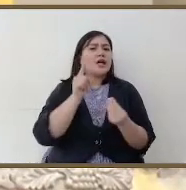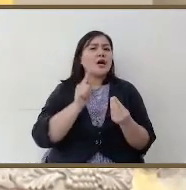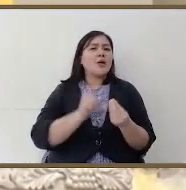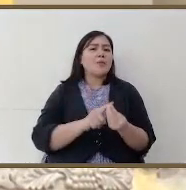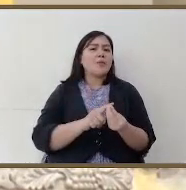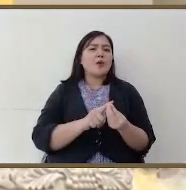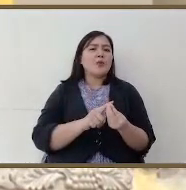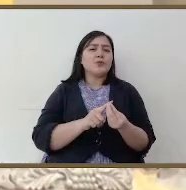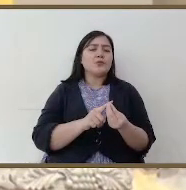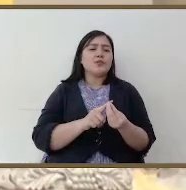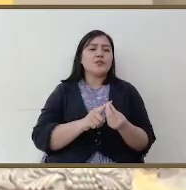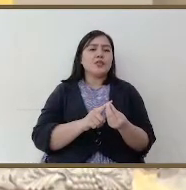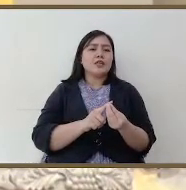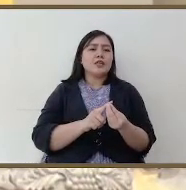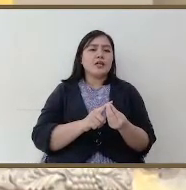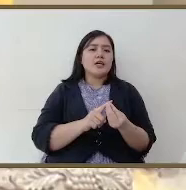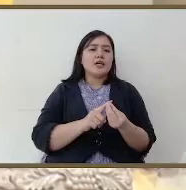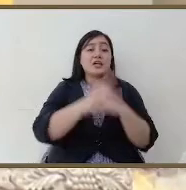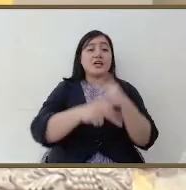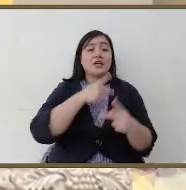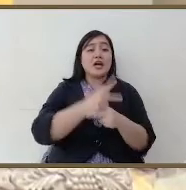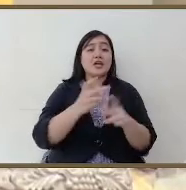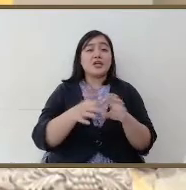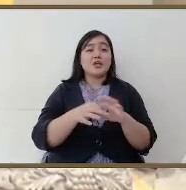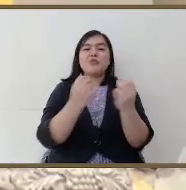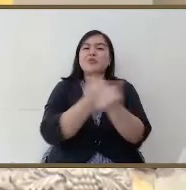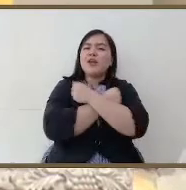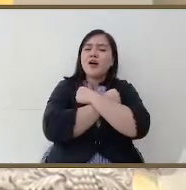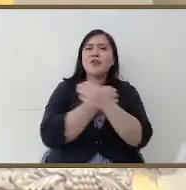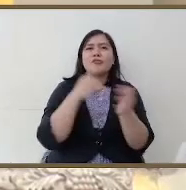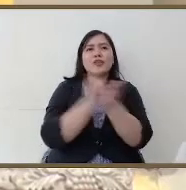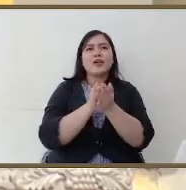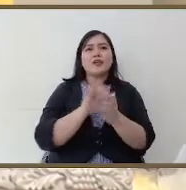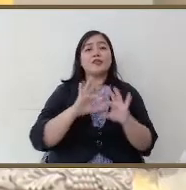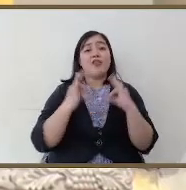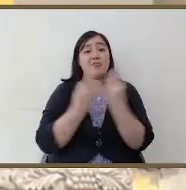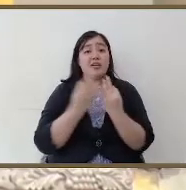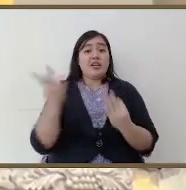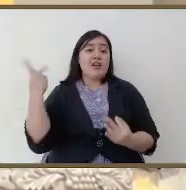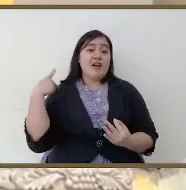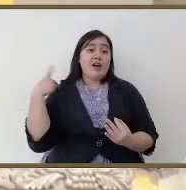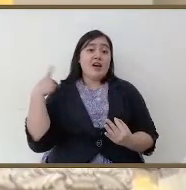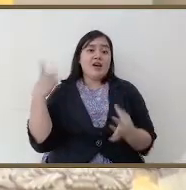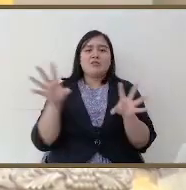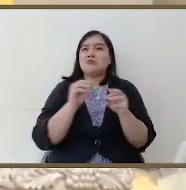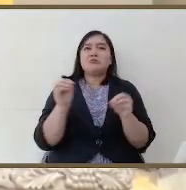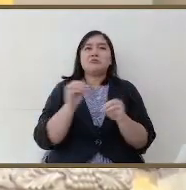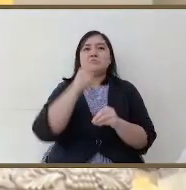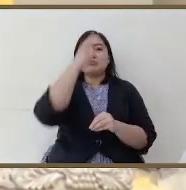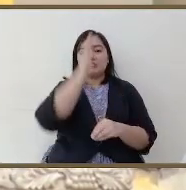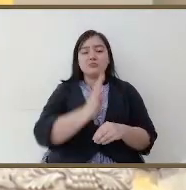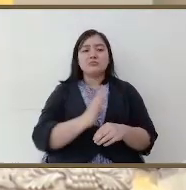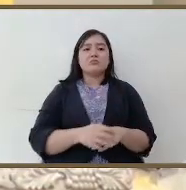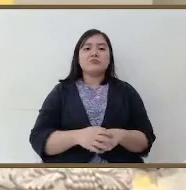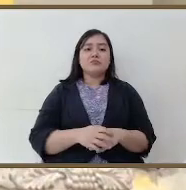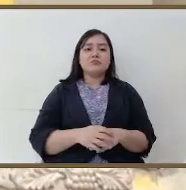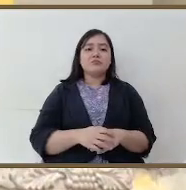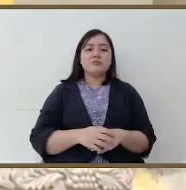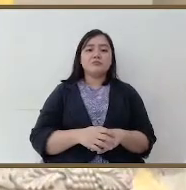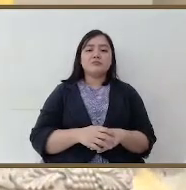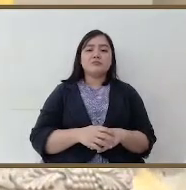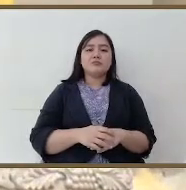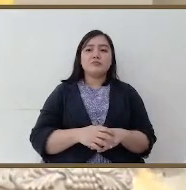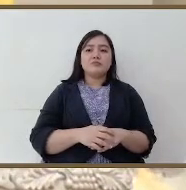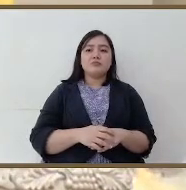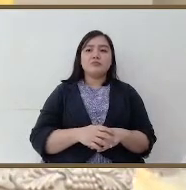family without God. Anong klaseng pagmamahal, anong klaseng love meron tayo sa loob ng tahanan na hindi